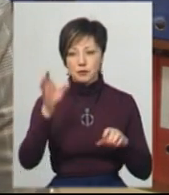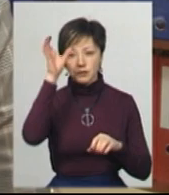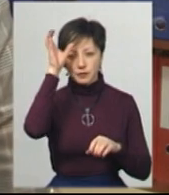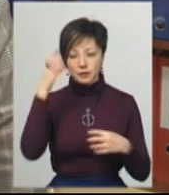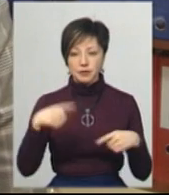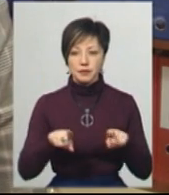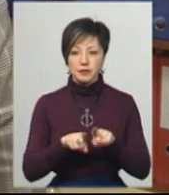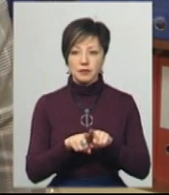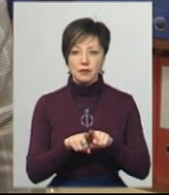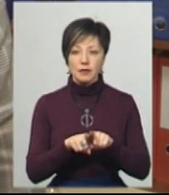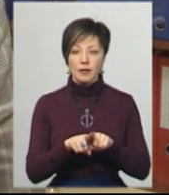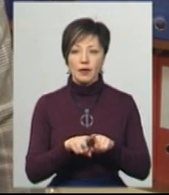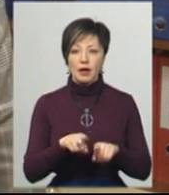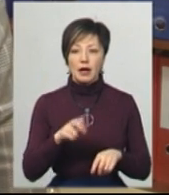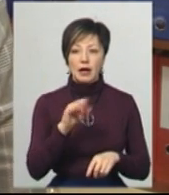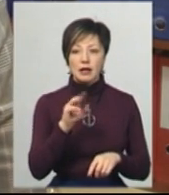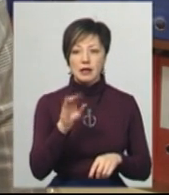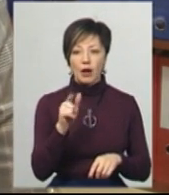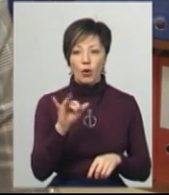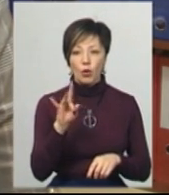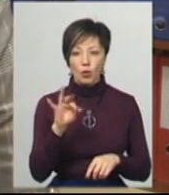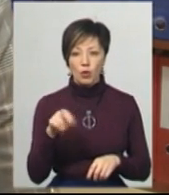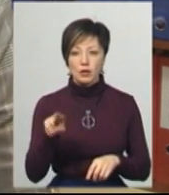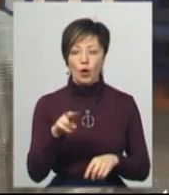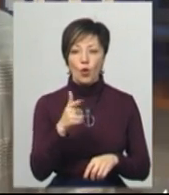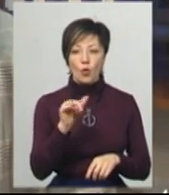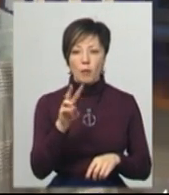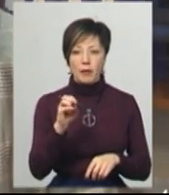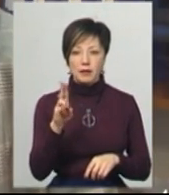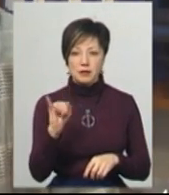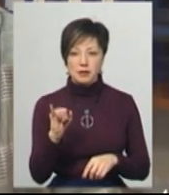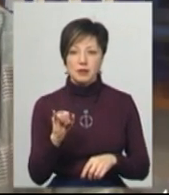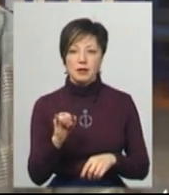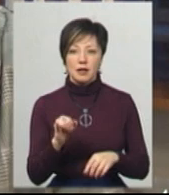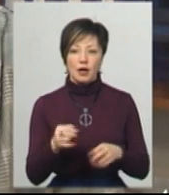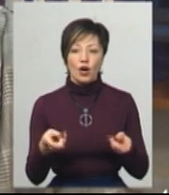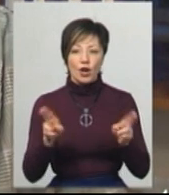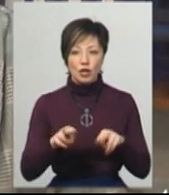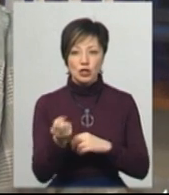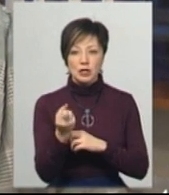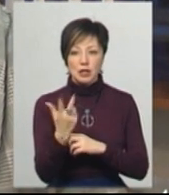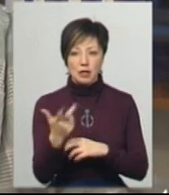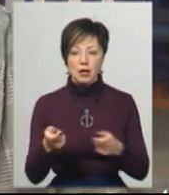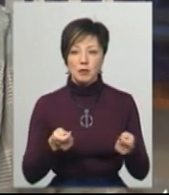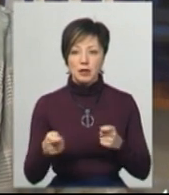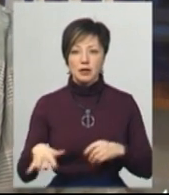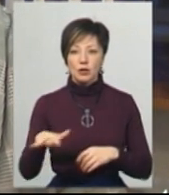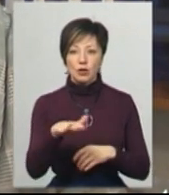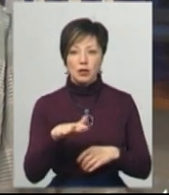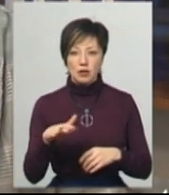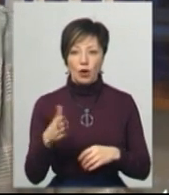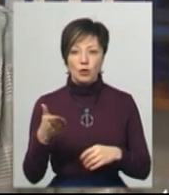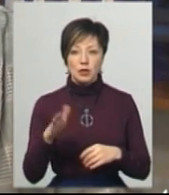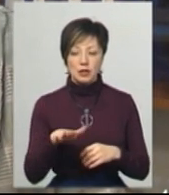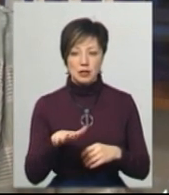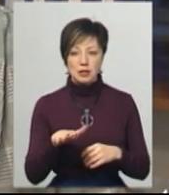об'єднаних територіальних громадах, як Китайгородська, Гуменецька, Дунаєвицька. У решті 13 адміністративно-територіальних